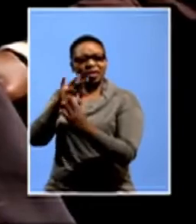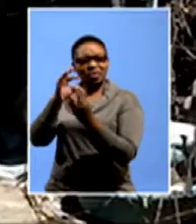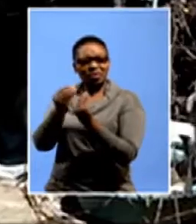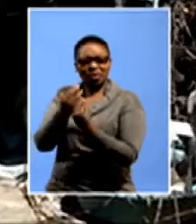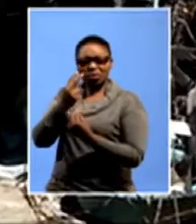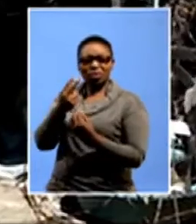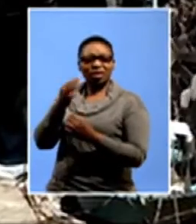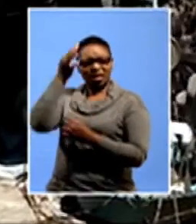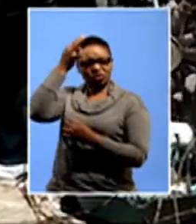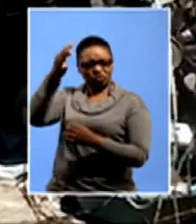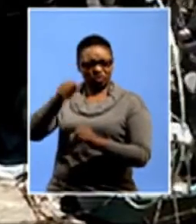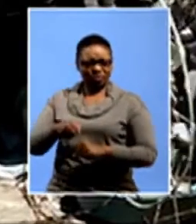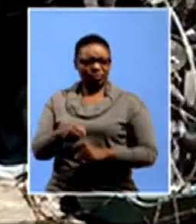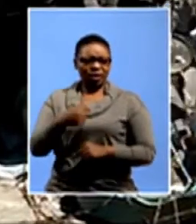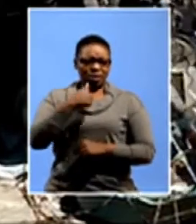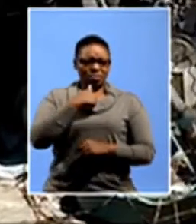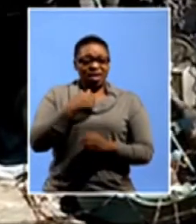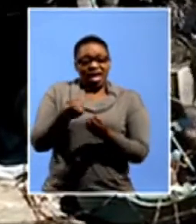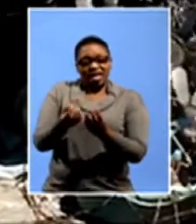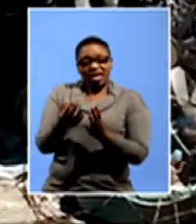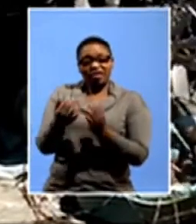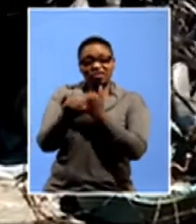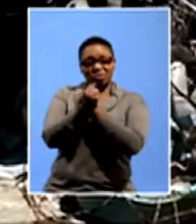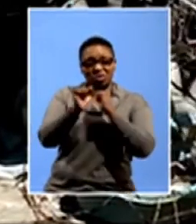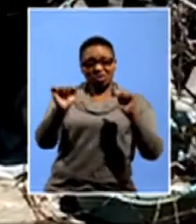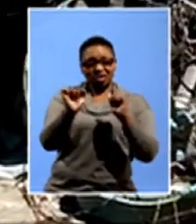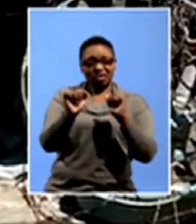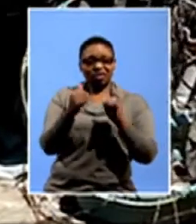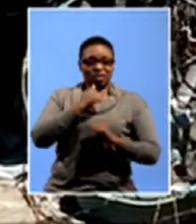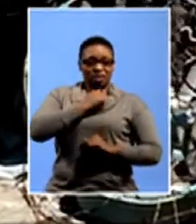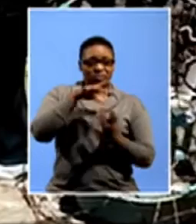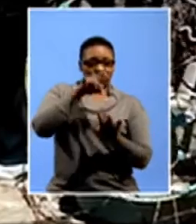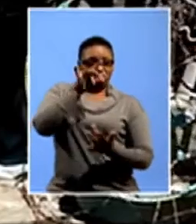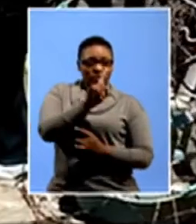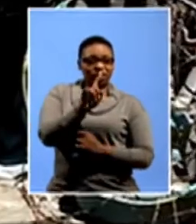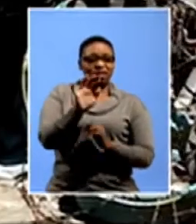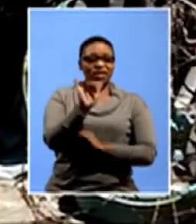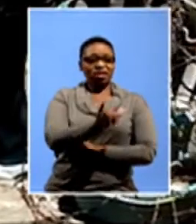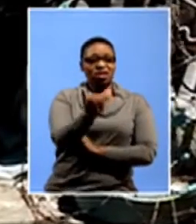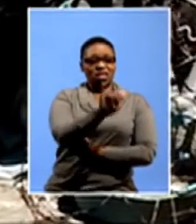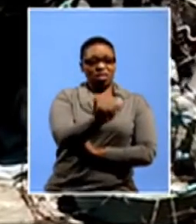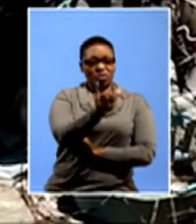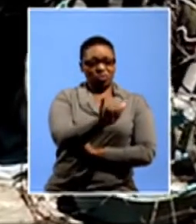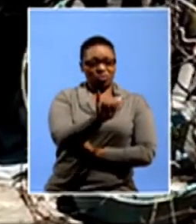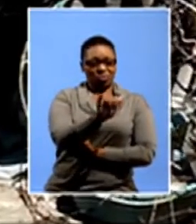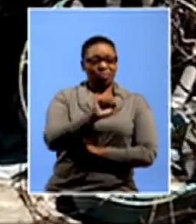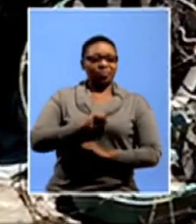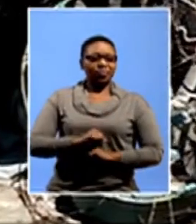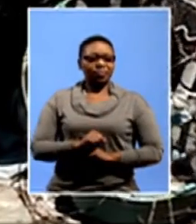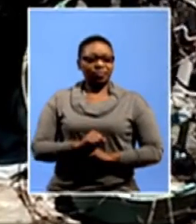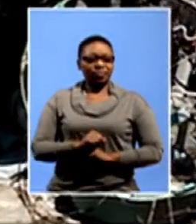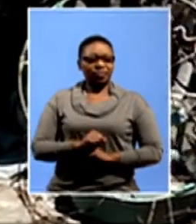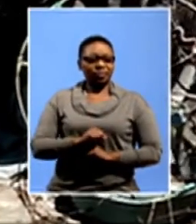het, dan is het een droom. Ik voel, onze democratie is